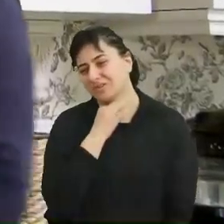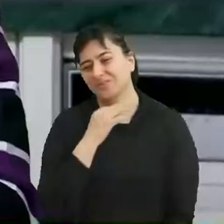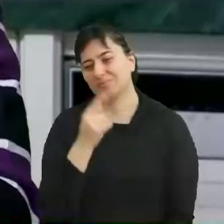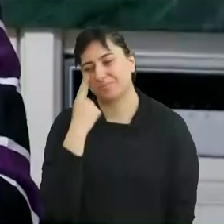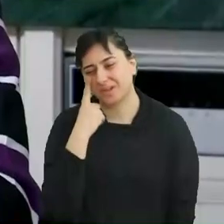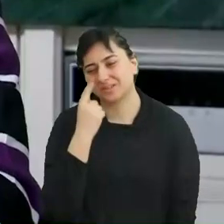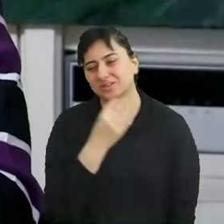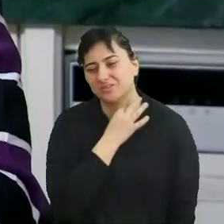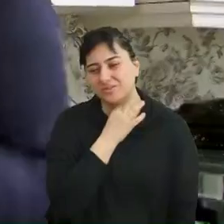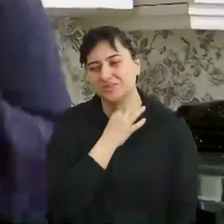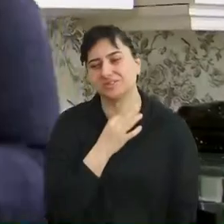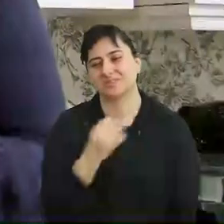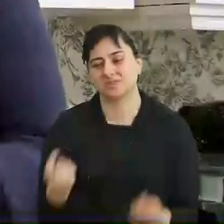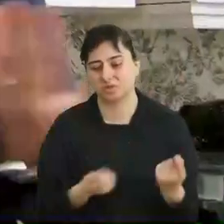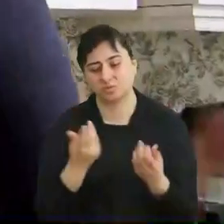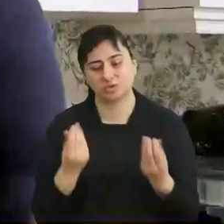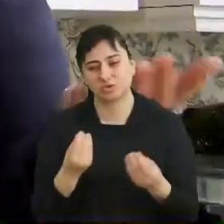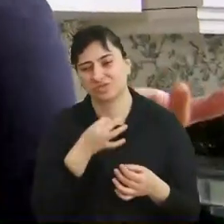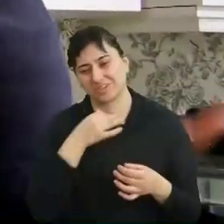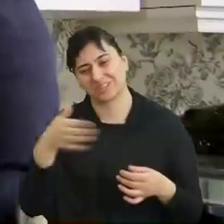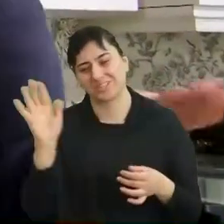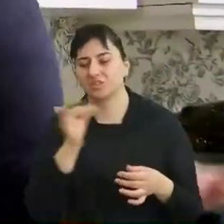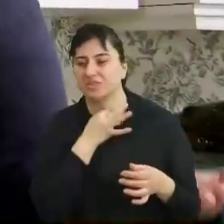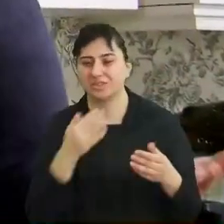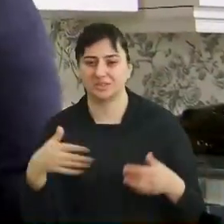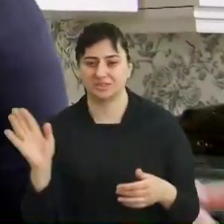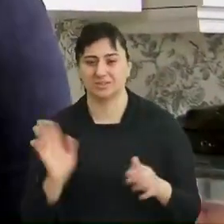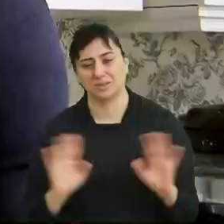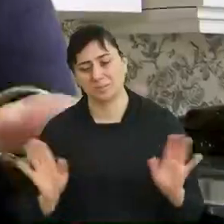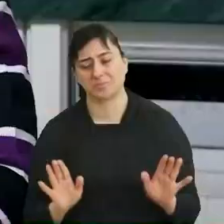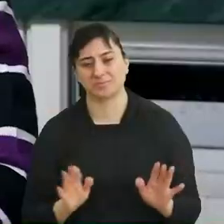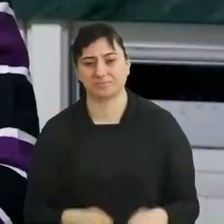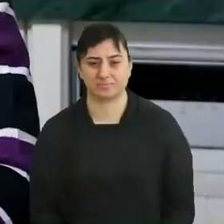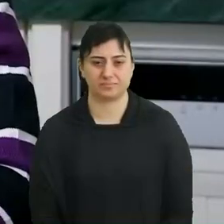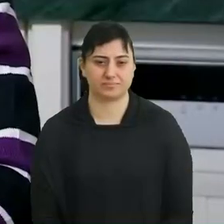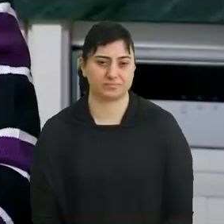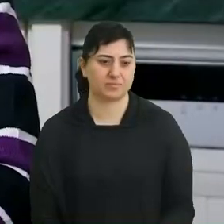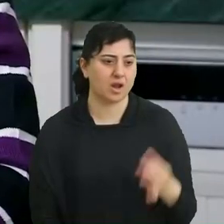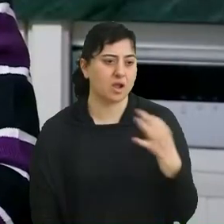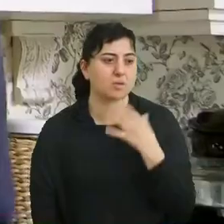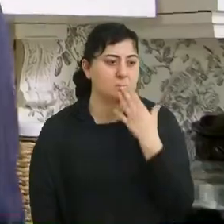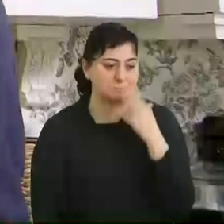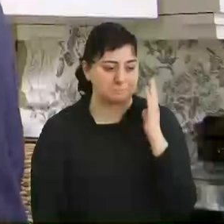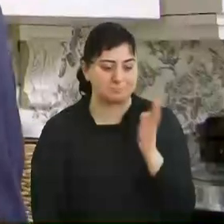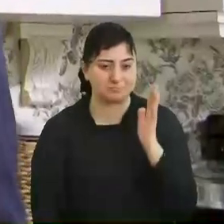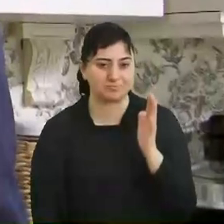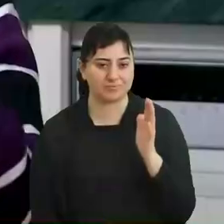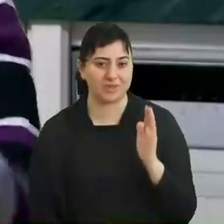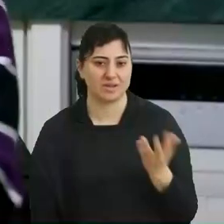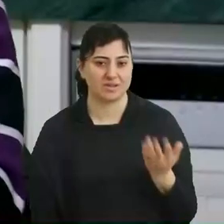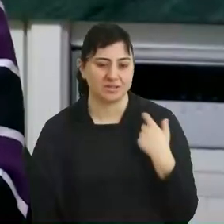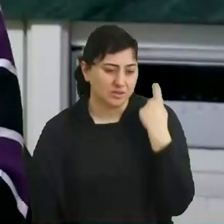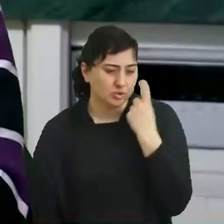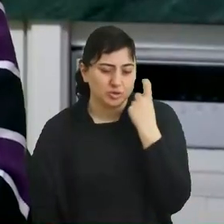bak canım. Hadi canım. Bak bir sürü işim gücüm var. Hadi kalk git. Hadi kalk git canım. Kalk. Hadi. Haber yok diyor ha.